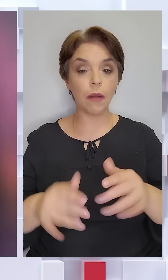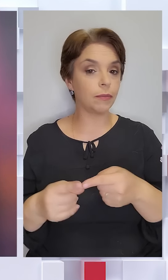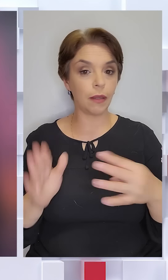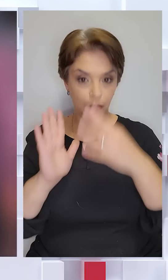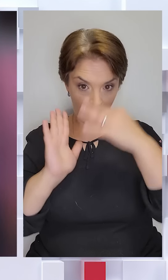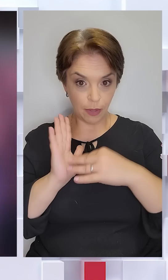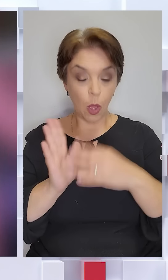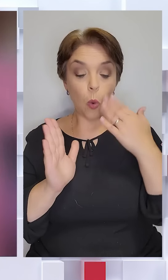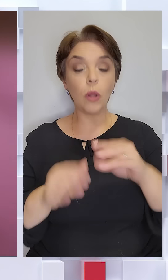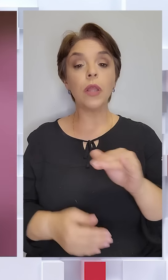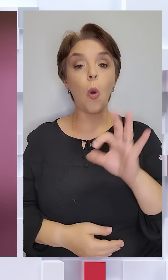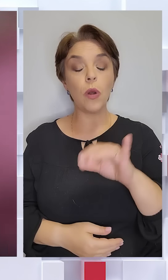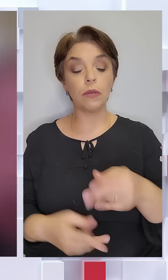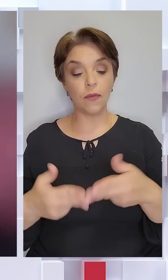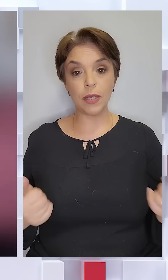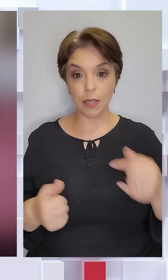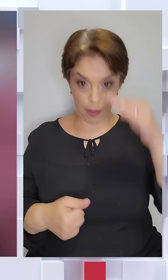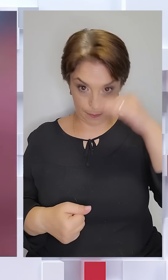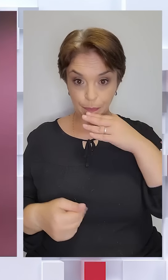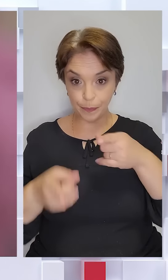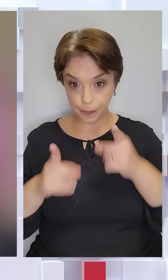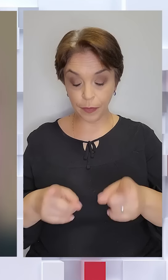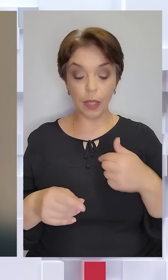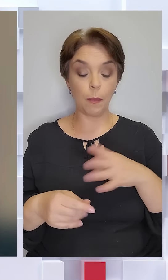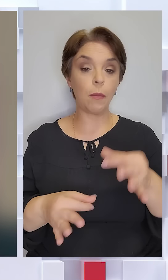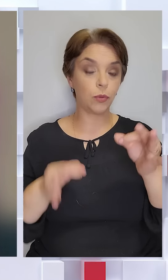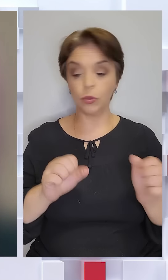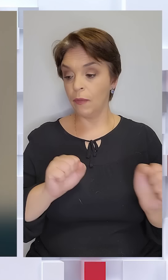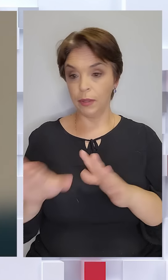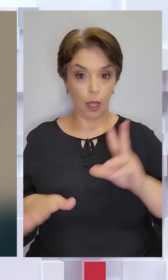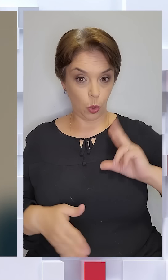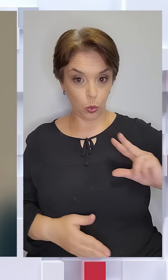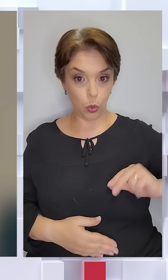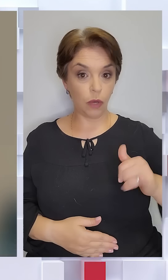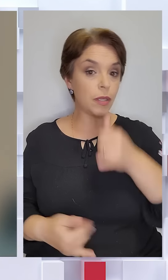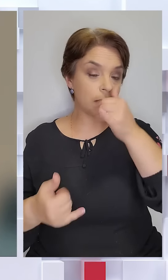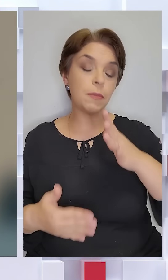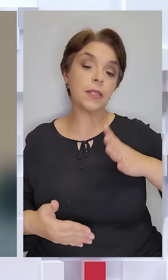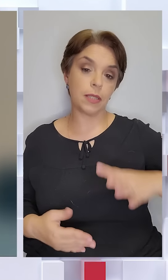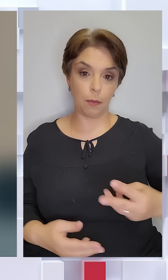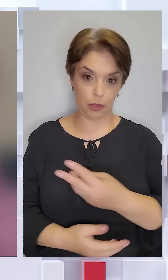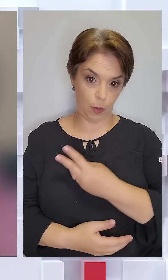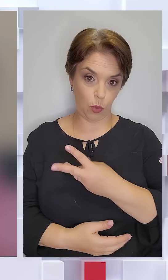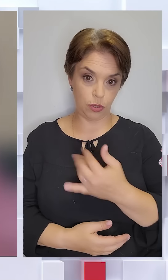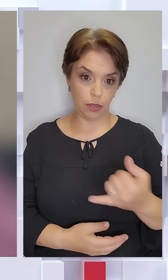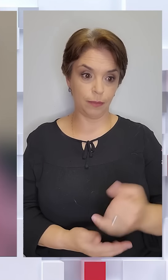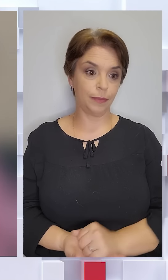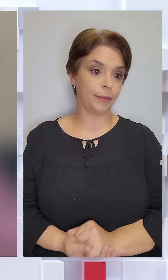9 місяців. Коли Жуліано визнали біологічним батьком і прямо у суді віддали доньку, він не зміг стримати емоцій.